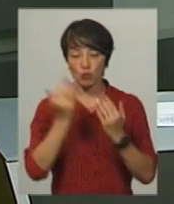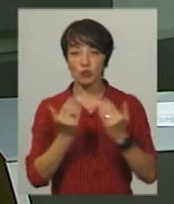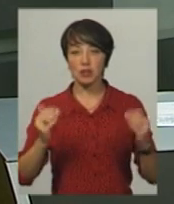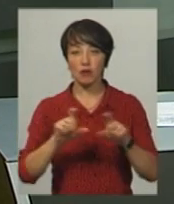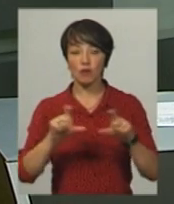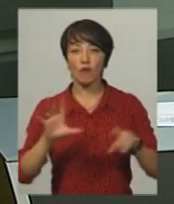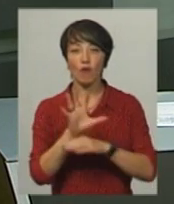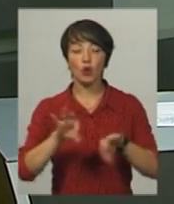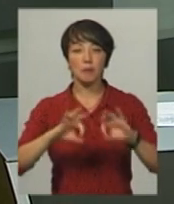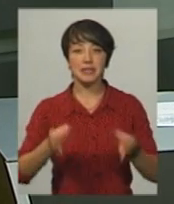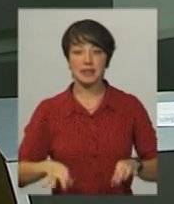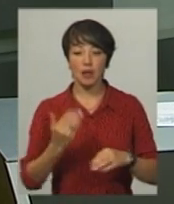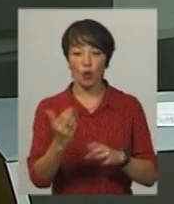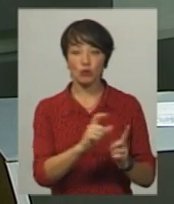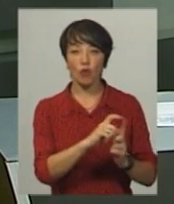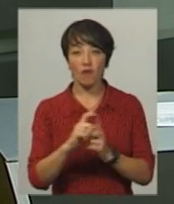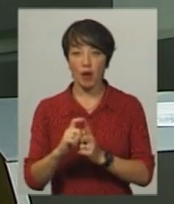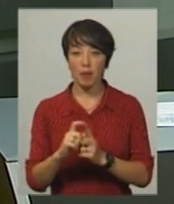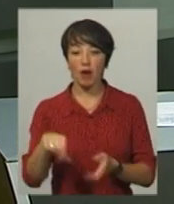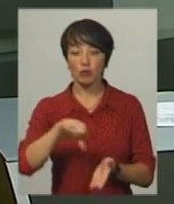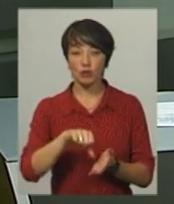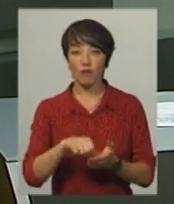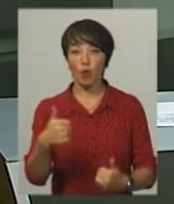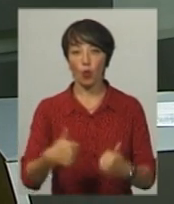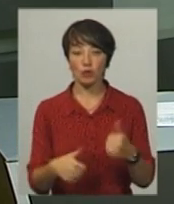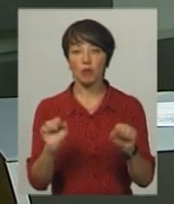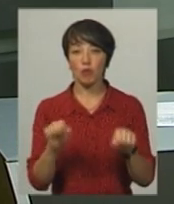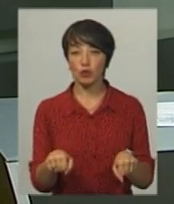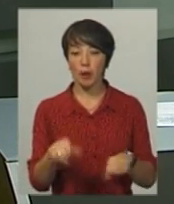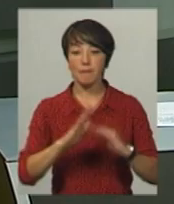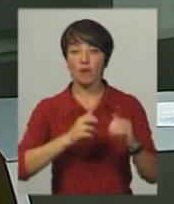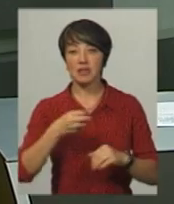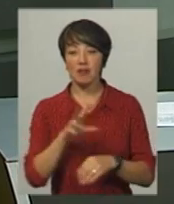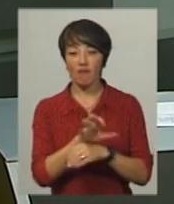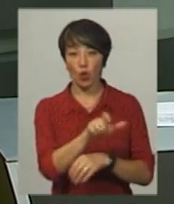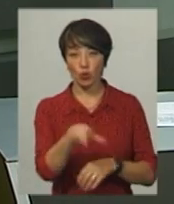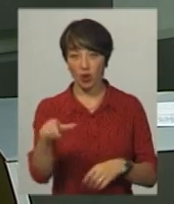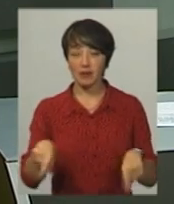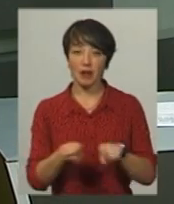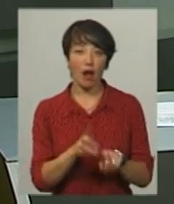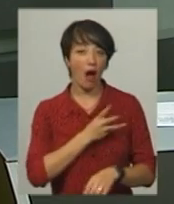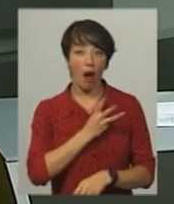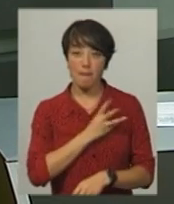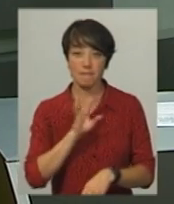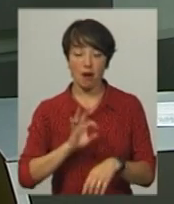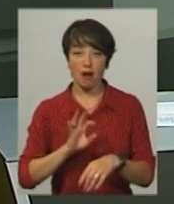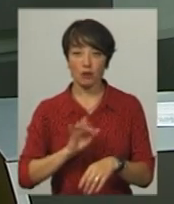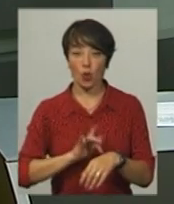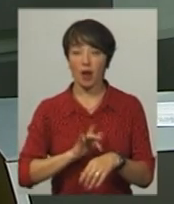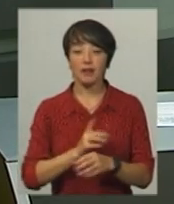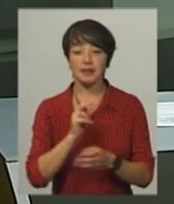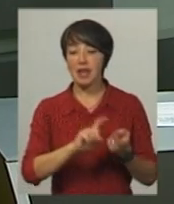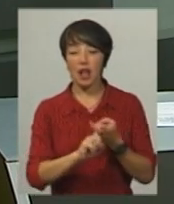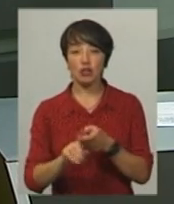студії фотомистецтва. За його словами, взяти участь у конкурсі можуть як професійні фотографи, так і аматори, незалежно від віку